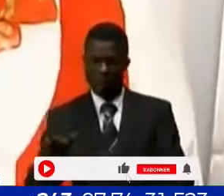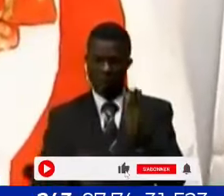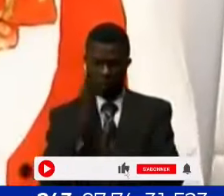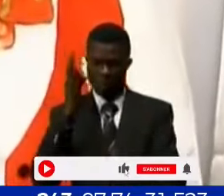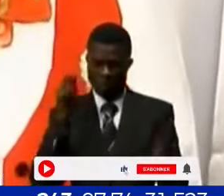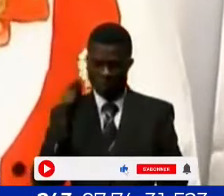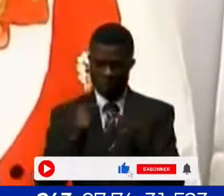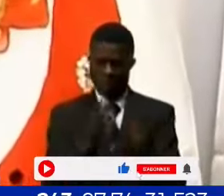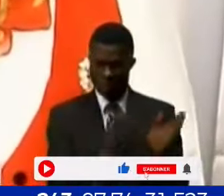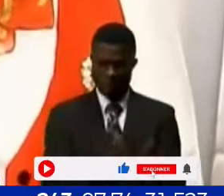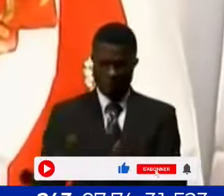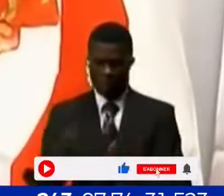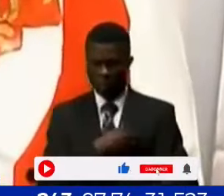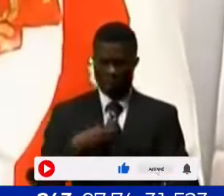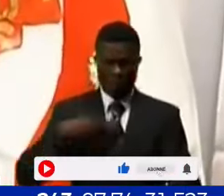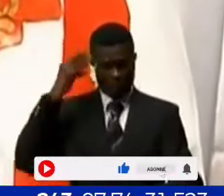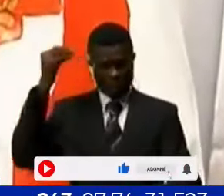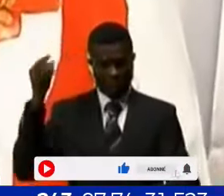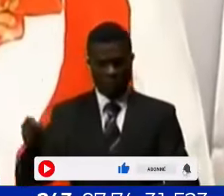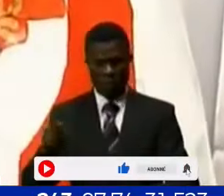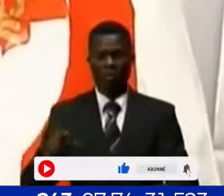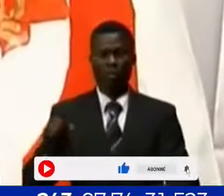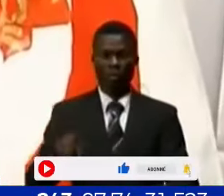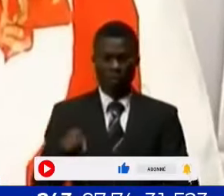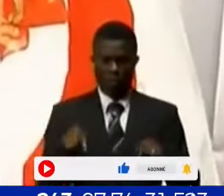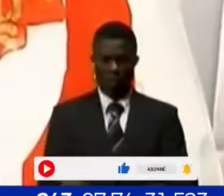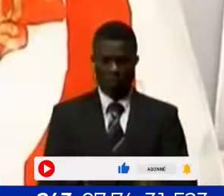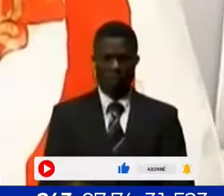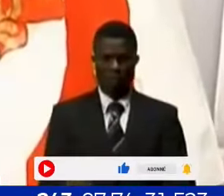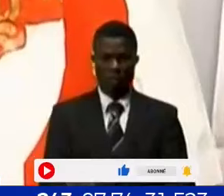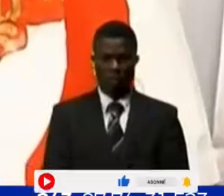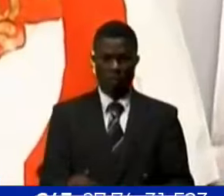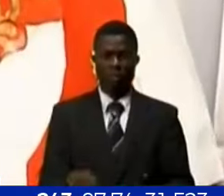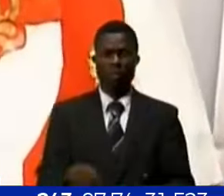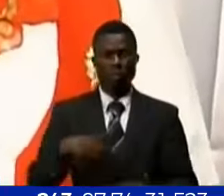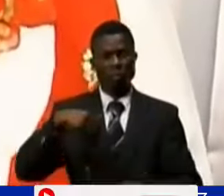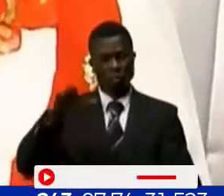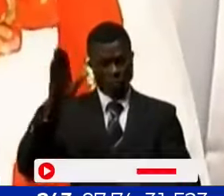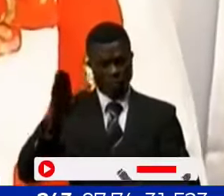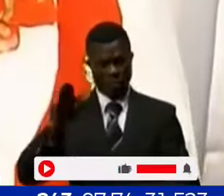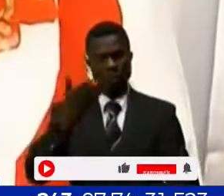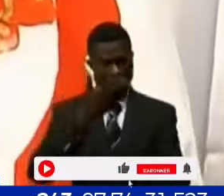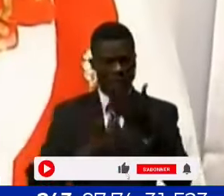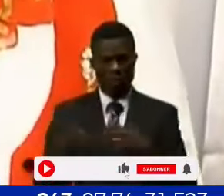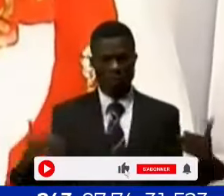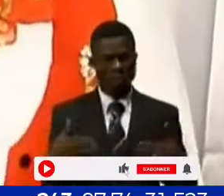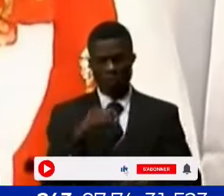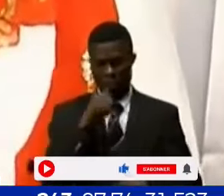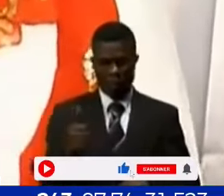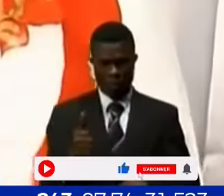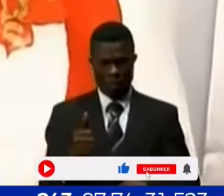2013, j'ai préparé Madame Espérance Belao. Et aujourd'hui, je pars, je n'ai même pas peur, je n'ai même